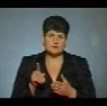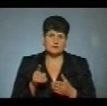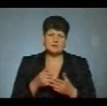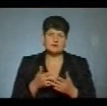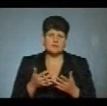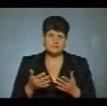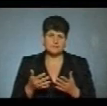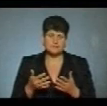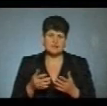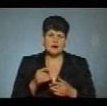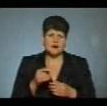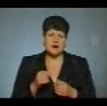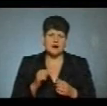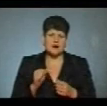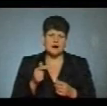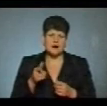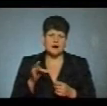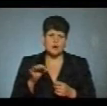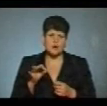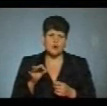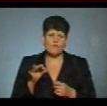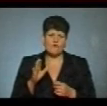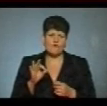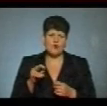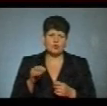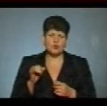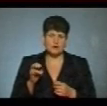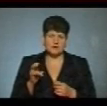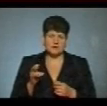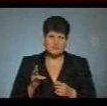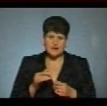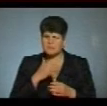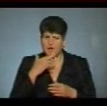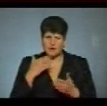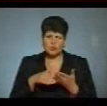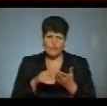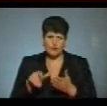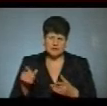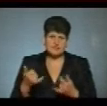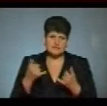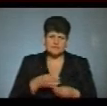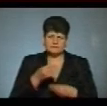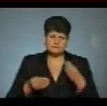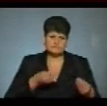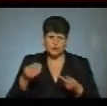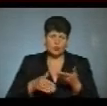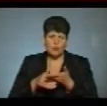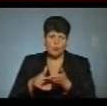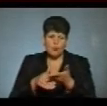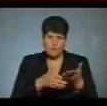засоби. З агроволокна і таке інше, власне, і багато волонтерів зараз розвозять допомогу. Ми так почули